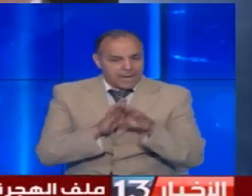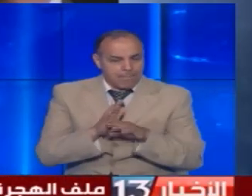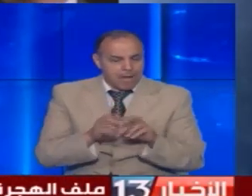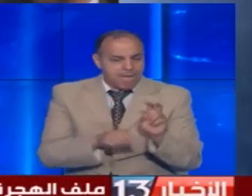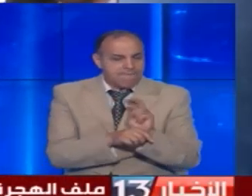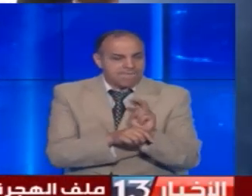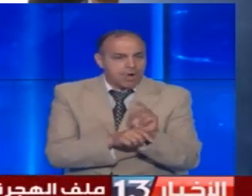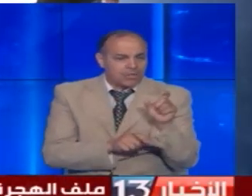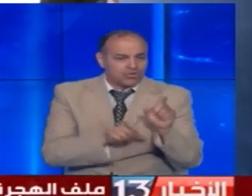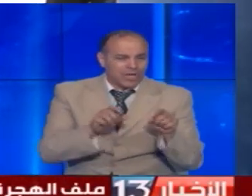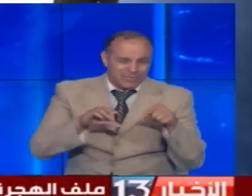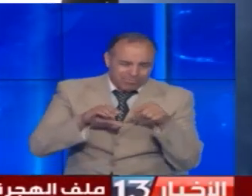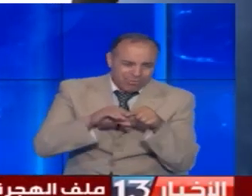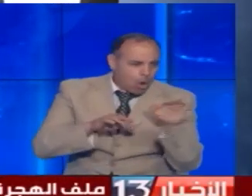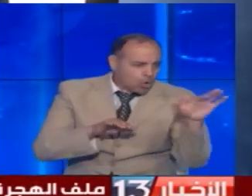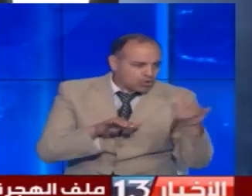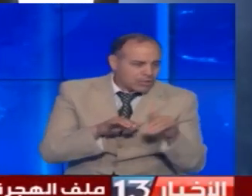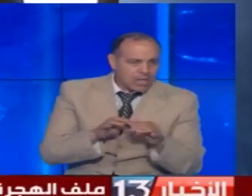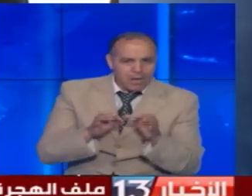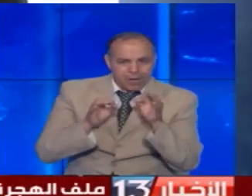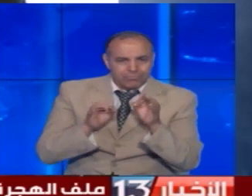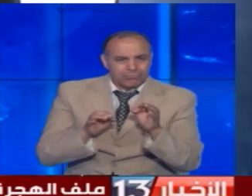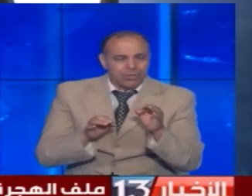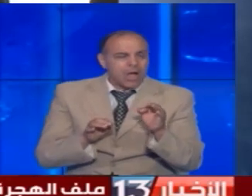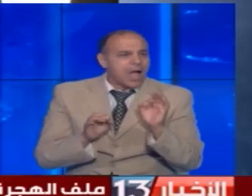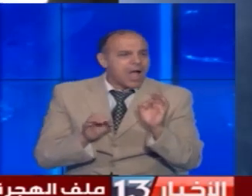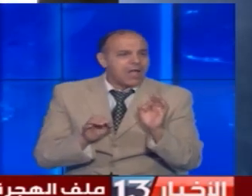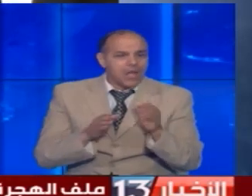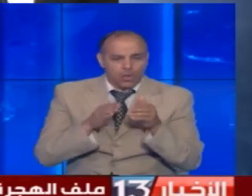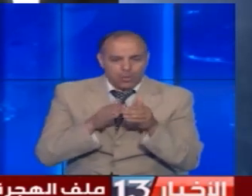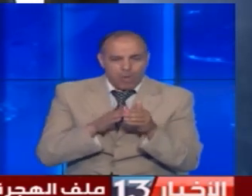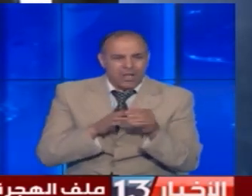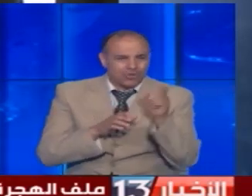أوضاع المهاجرين لتحديد مدى أهليتهم